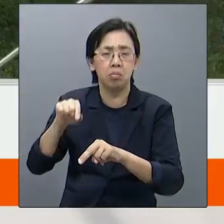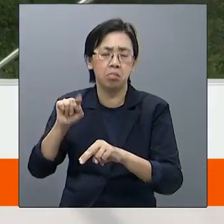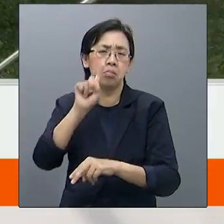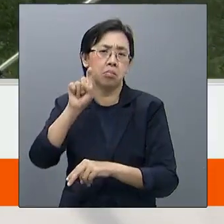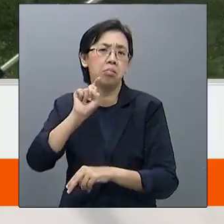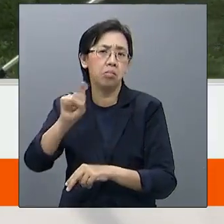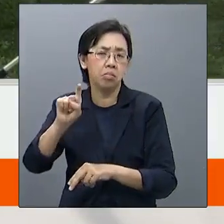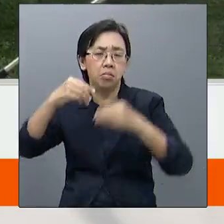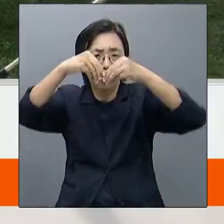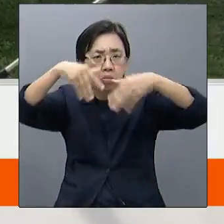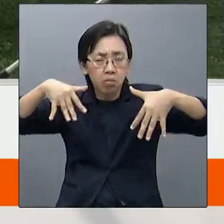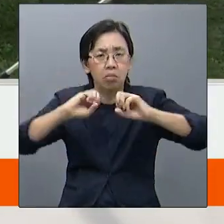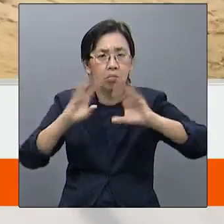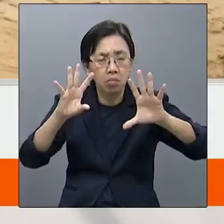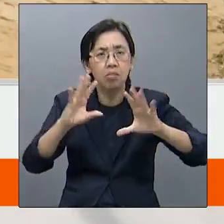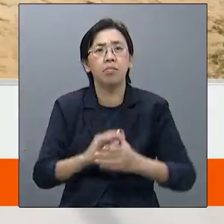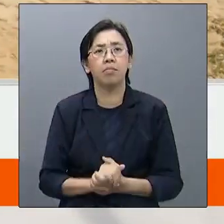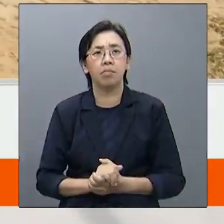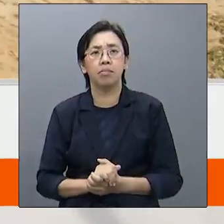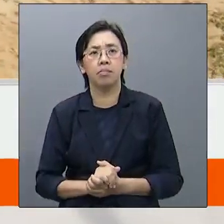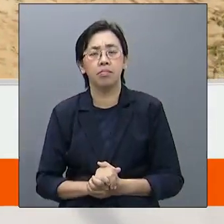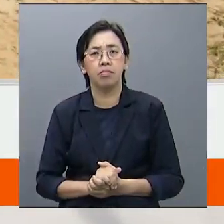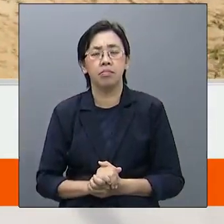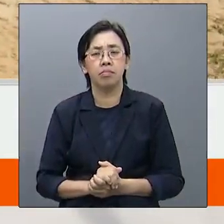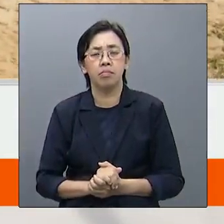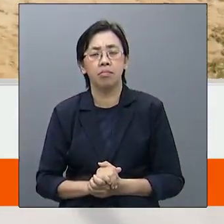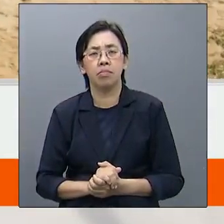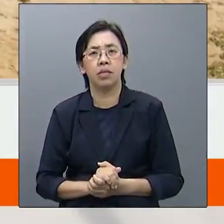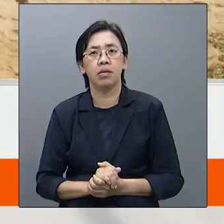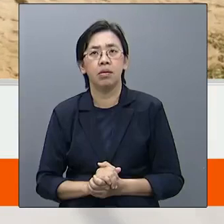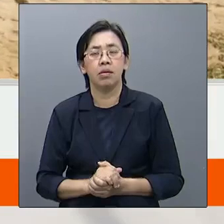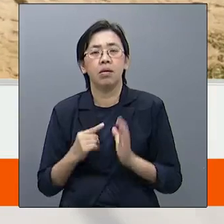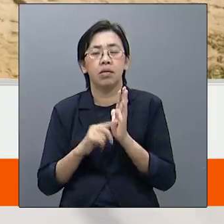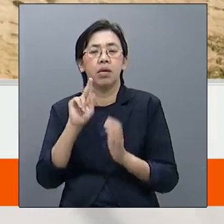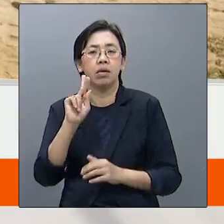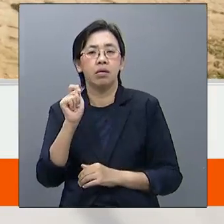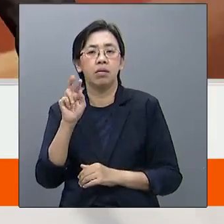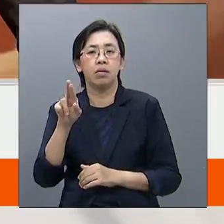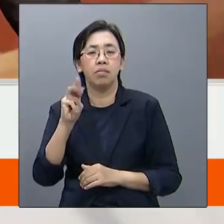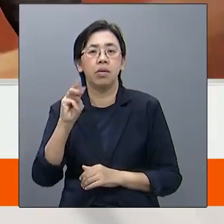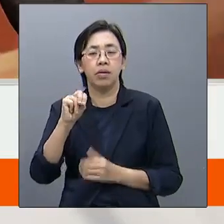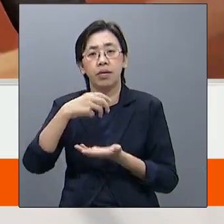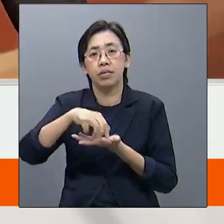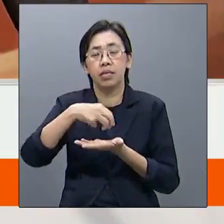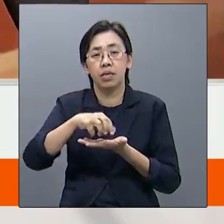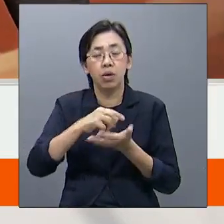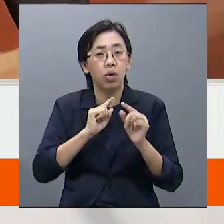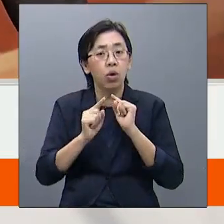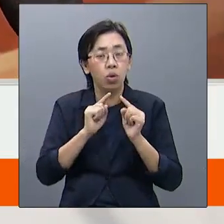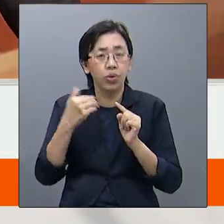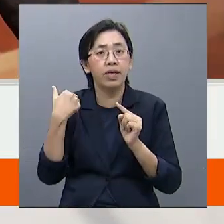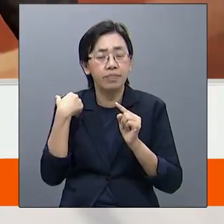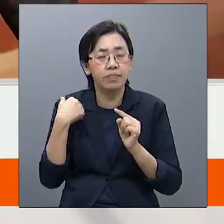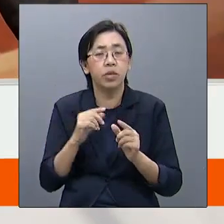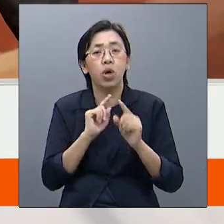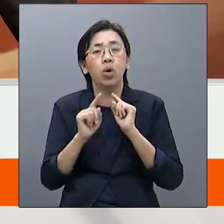คงสรางที่สภาพบเป็อาจอาารย์อย่เรื่องกอารมณ.ที่อาจาร์หยบยกมา productivityริๆดีโ